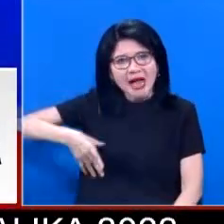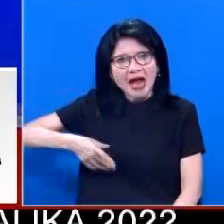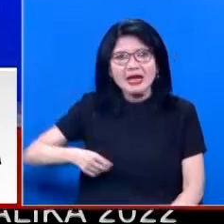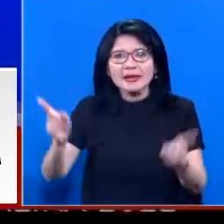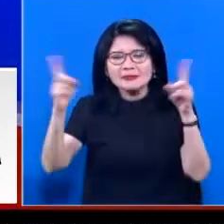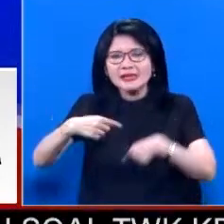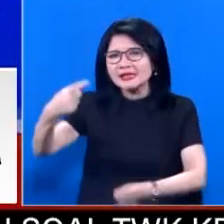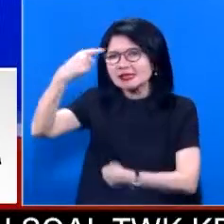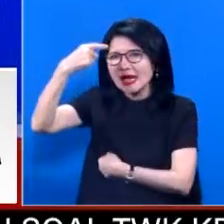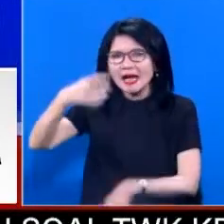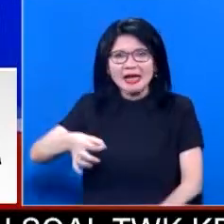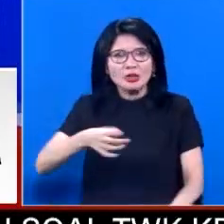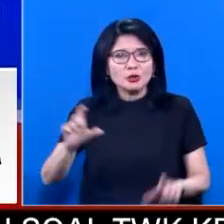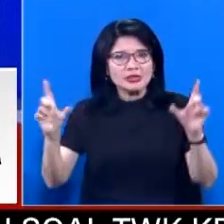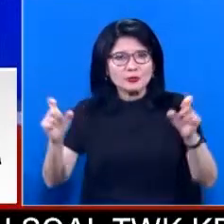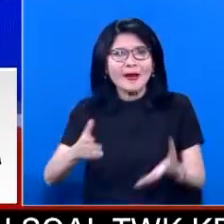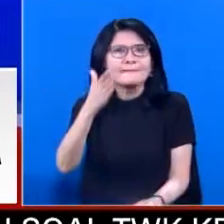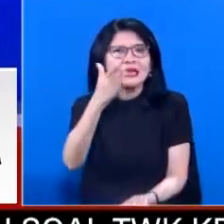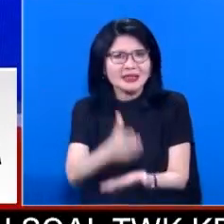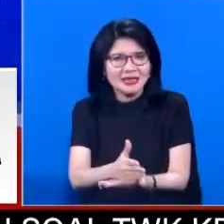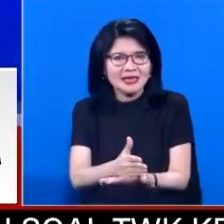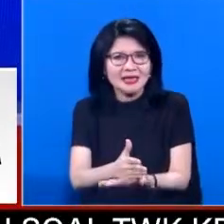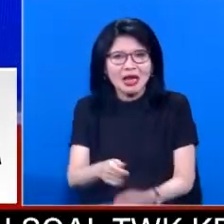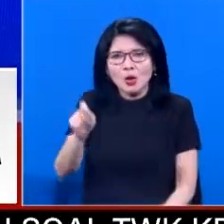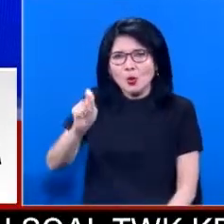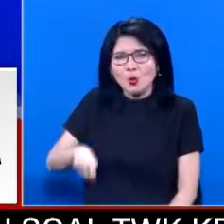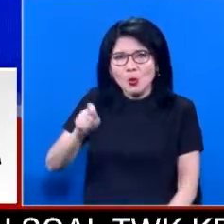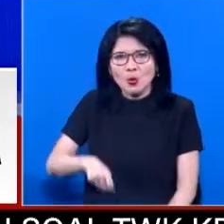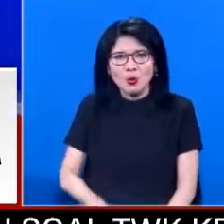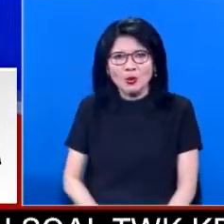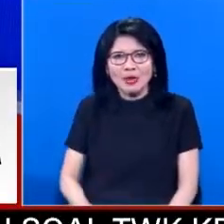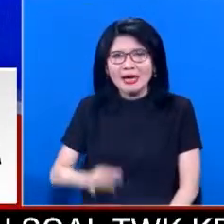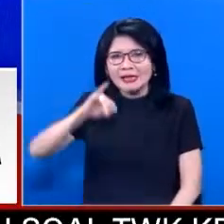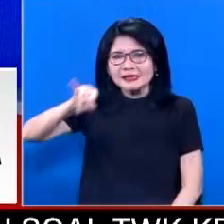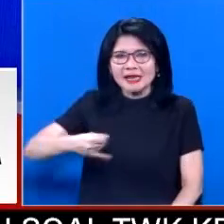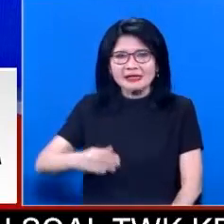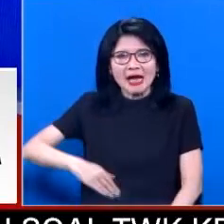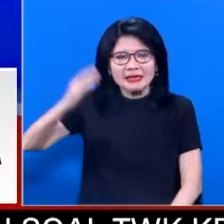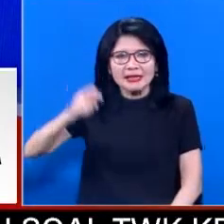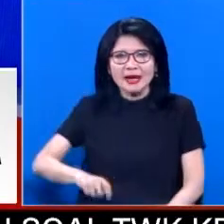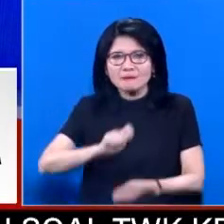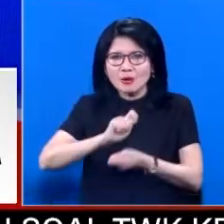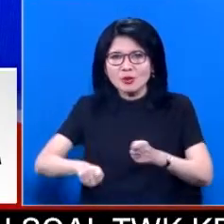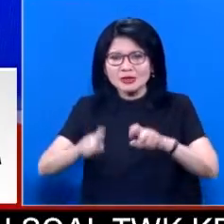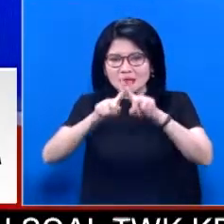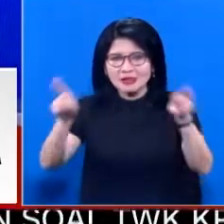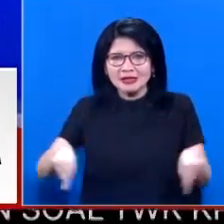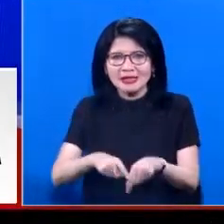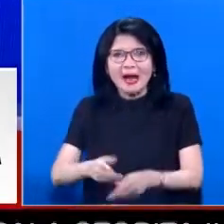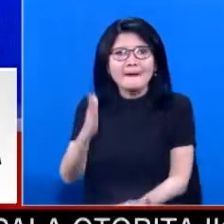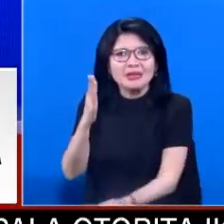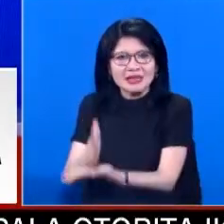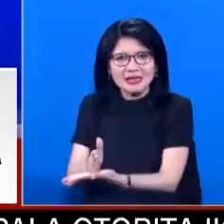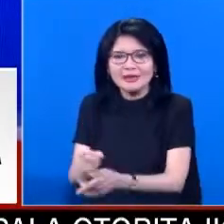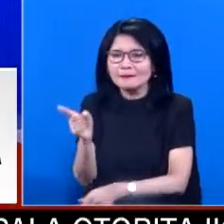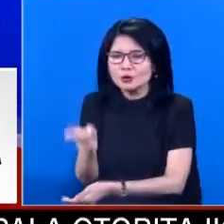Cirebon, resmi dihentikan pada Selasa malam. Kejaksaan Tinggi menerbitkan surat ketetapan penghentian penuntutan setelah tersangka